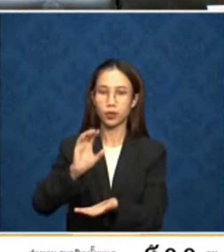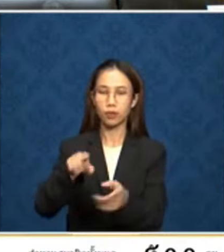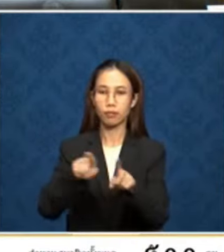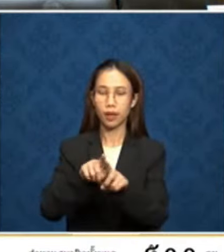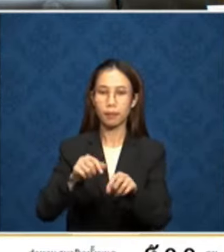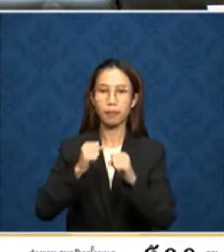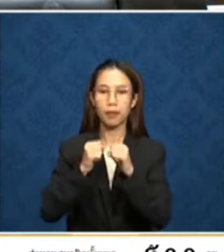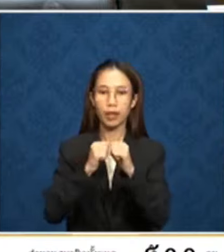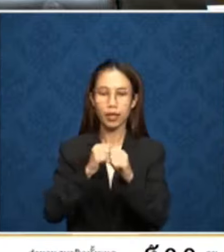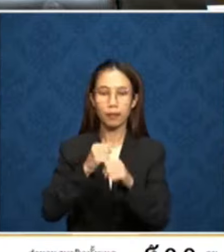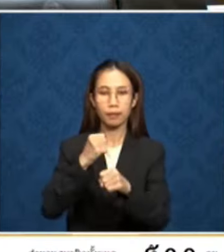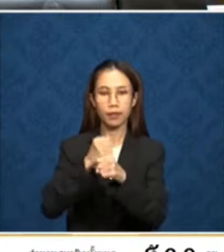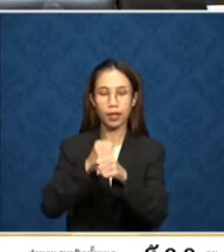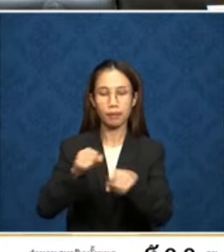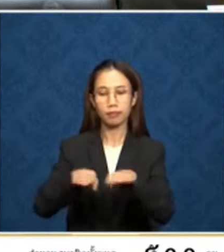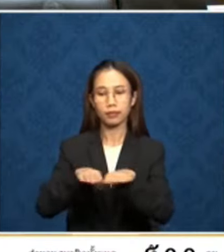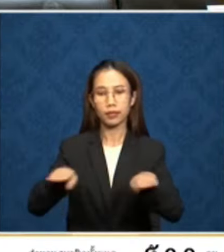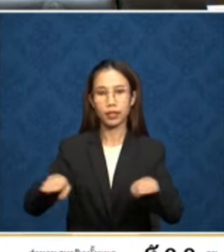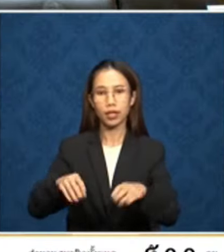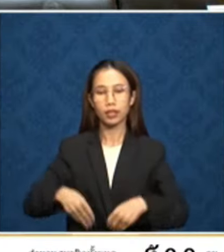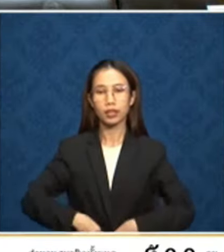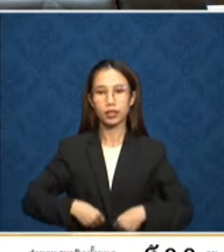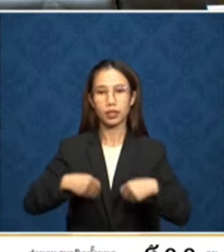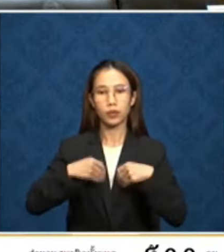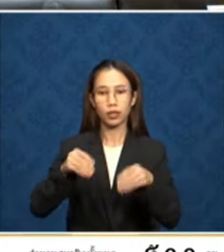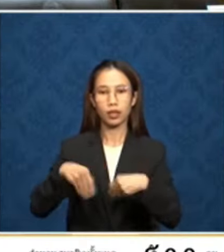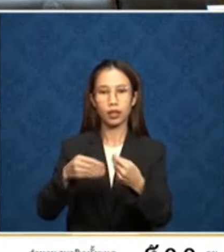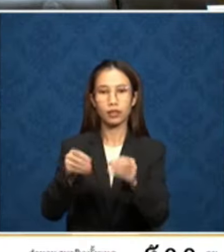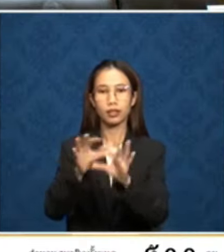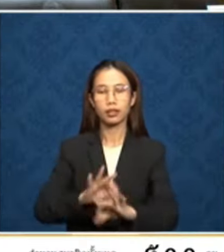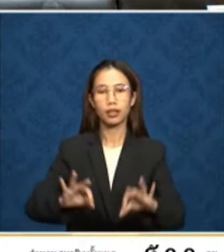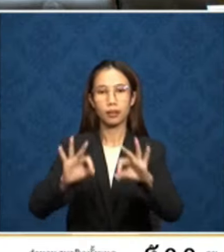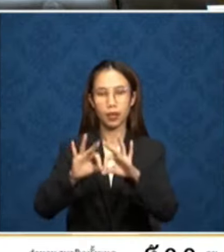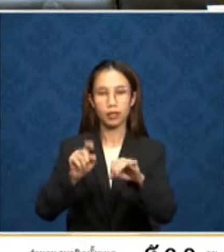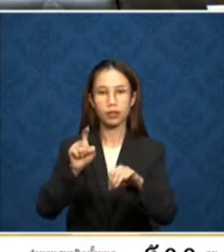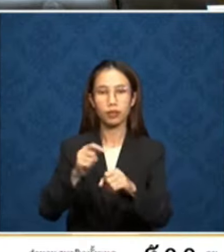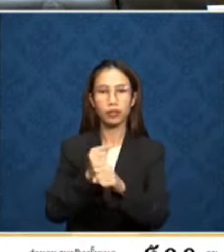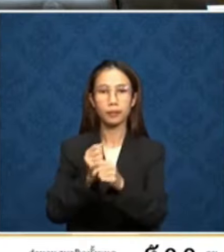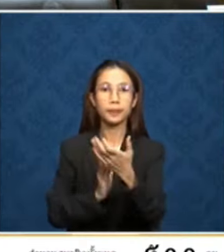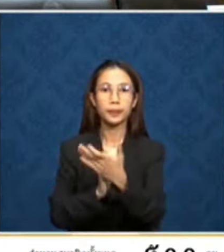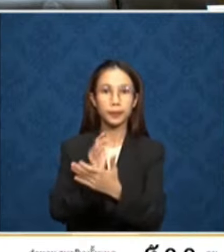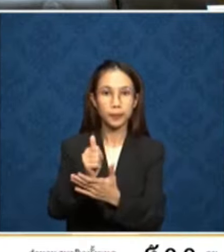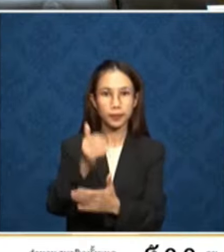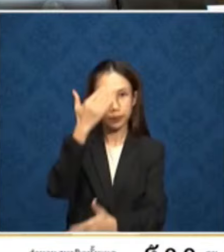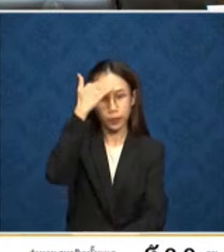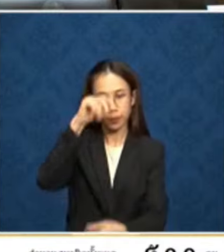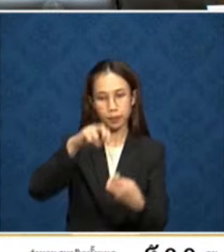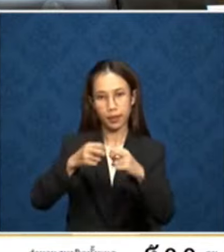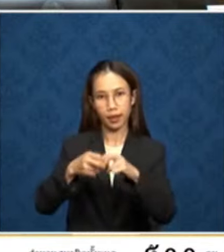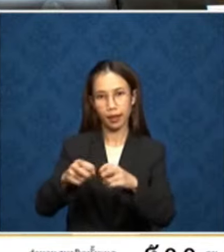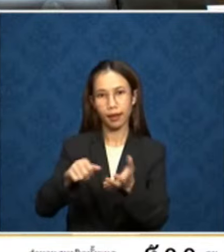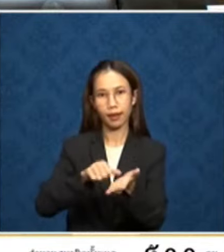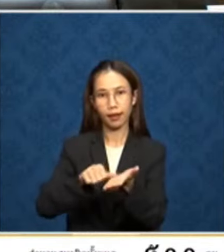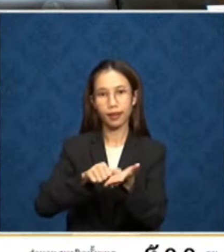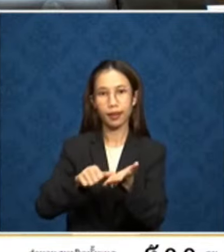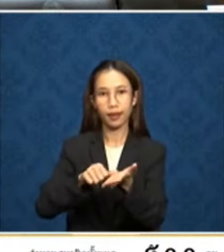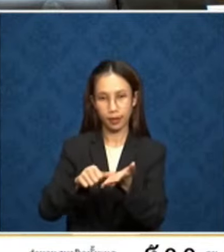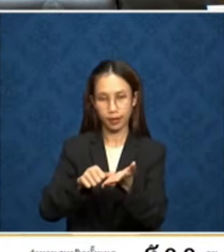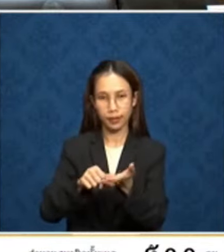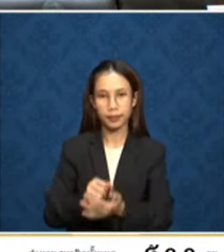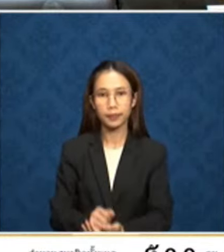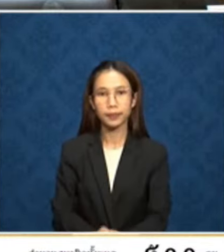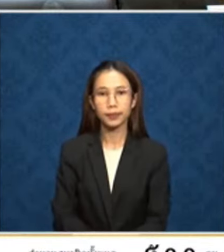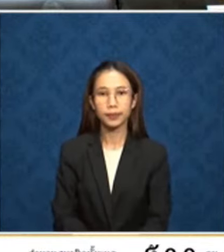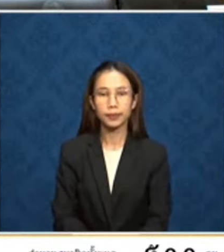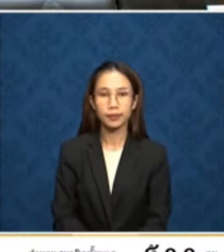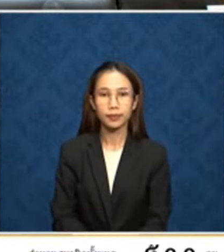โครงท้างโครงสร้างพื้นฐานนะคะเอ่อที่สำคัญสำคัญให้สำเร็จเพื่อที่จะเป็นการแก้ไขปัญหาที่ต้นเหตุค่ะแล้ว